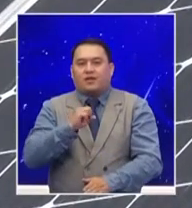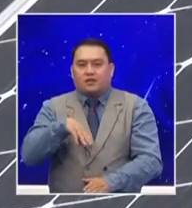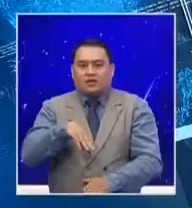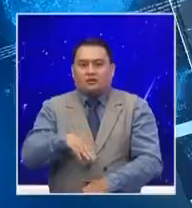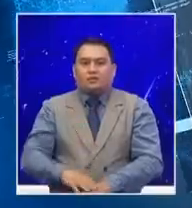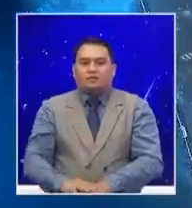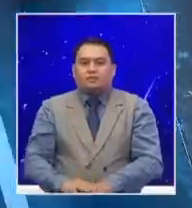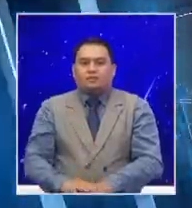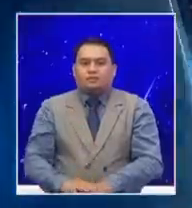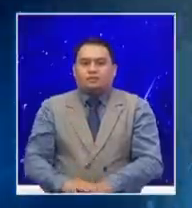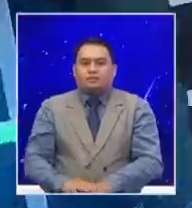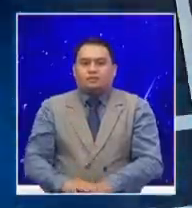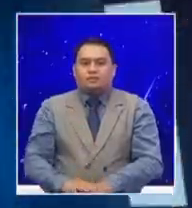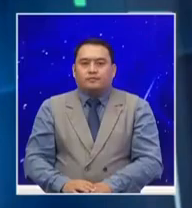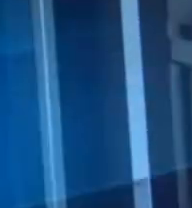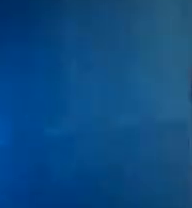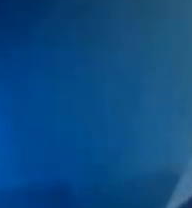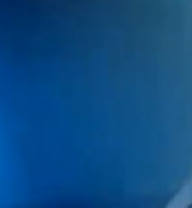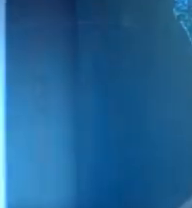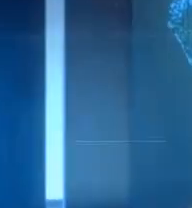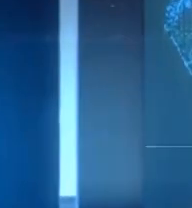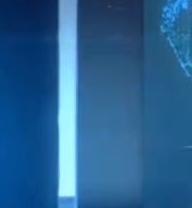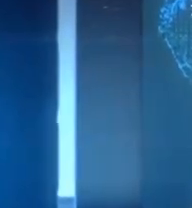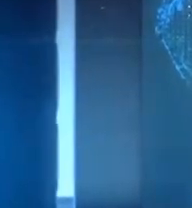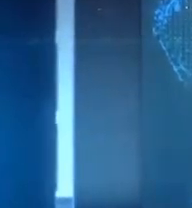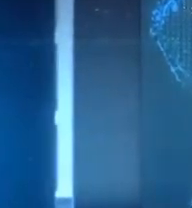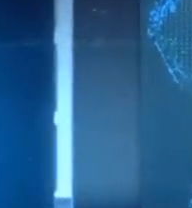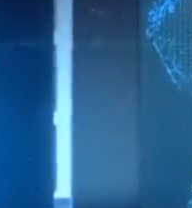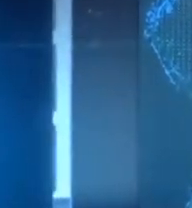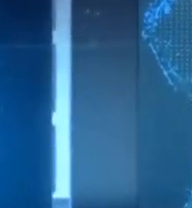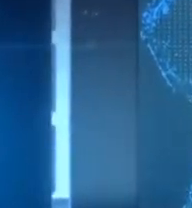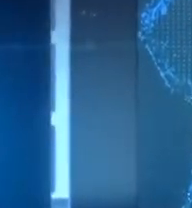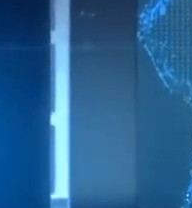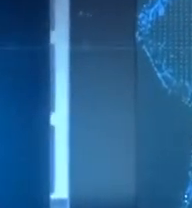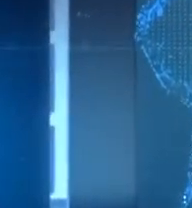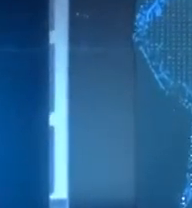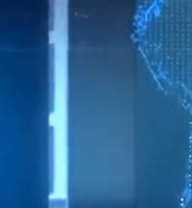сутки. Гульмира Тимиргалиева, Курманжан Касымжанулы, Аманжол Жункешев, телеканал ЖТСУ.